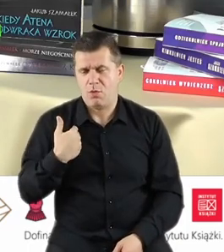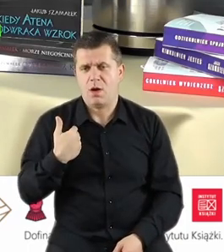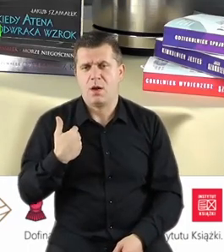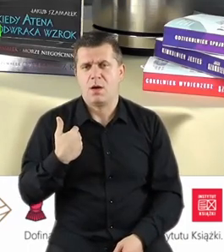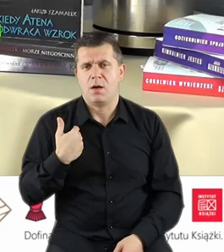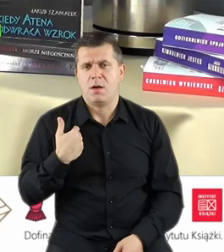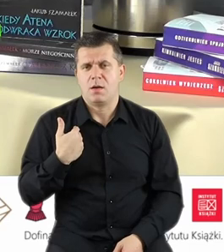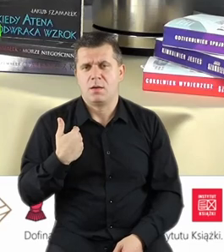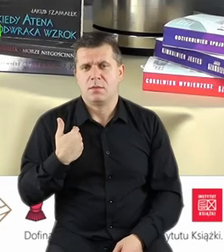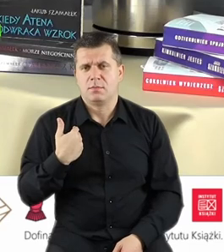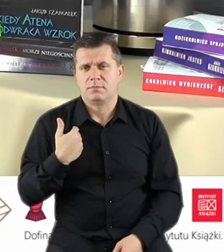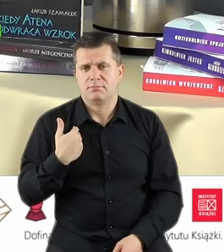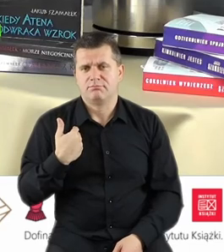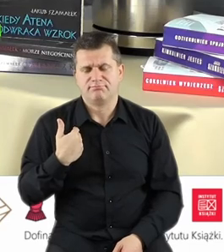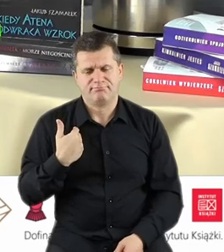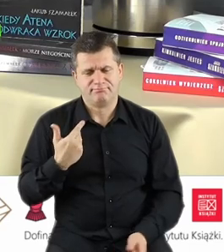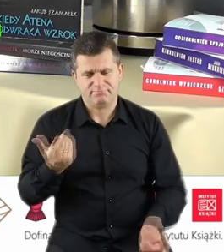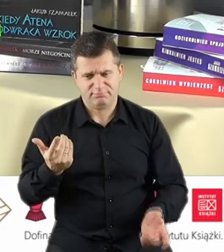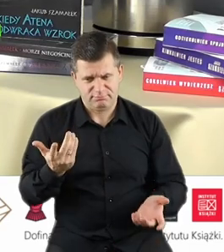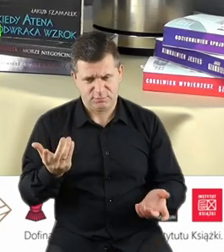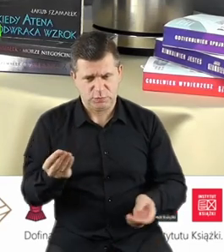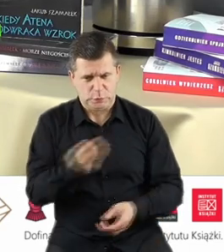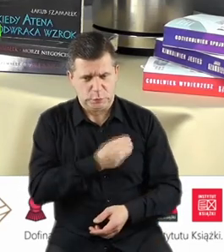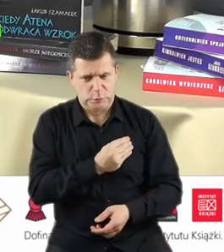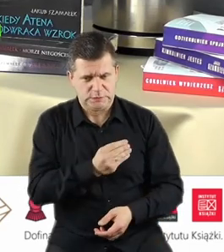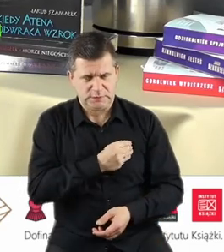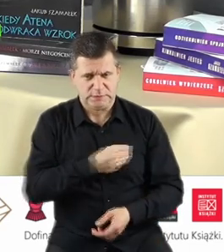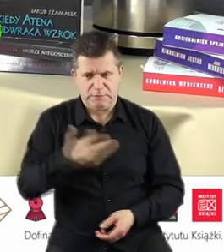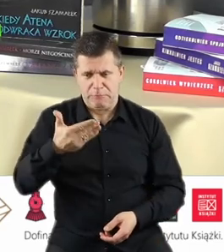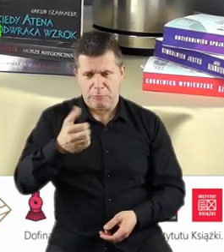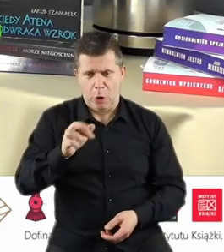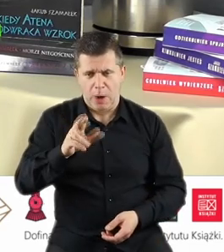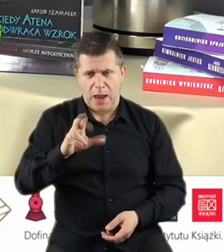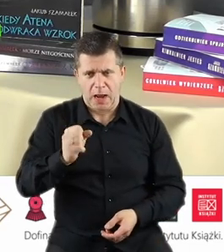powiedział, zagrania jednoznacznie moralnie czyste.